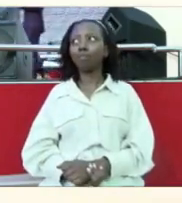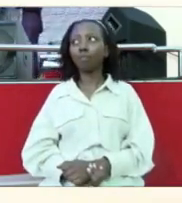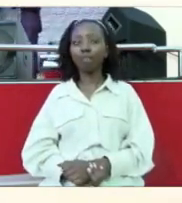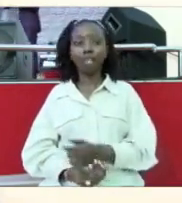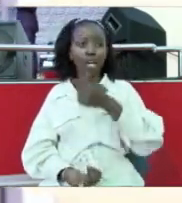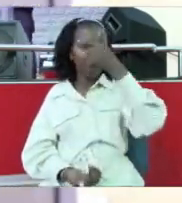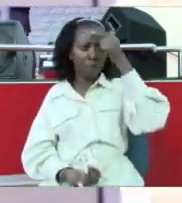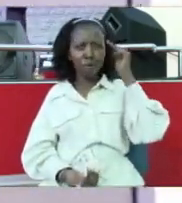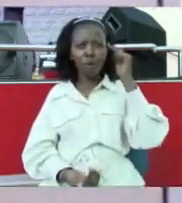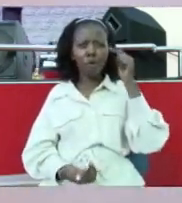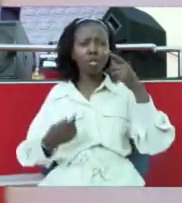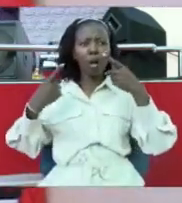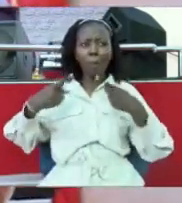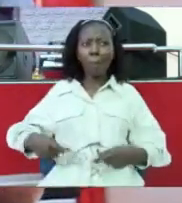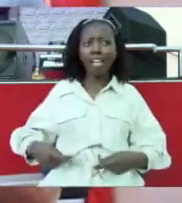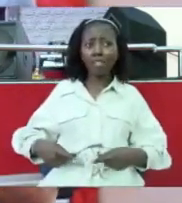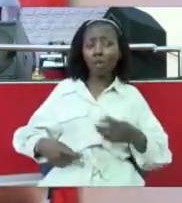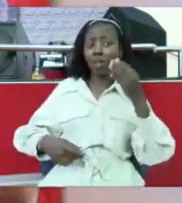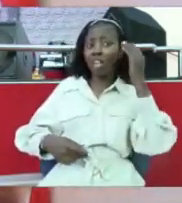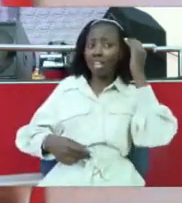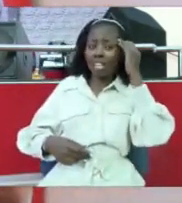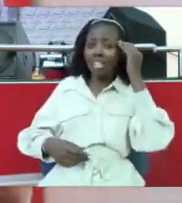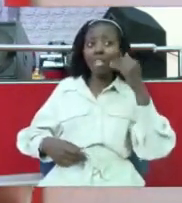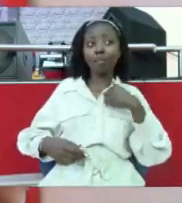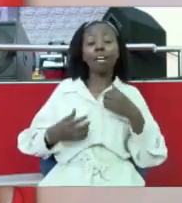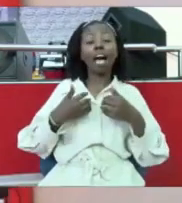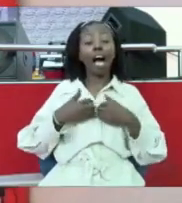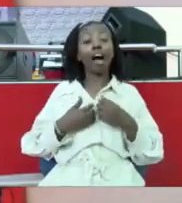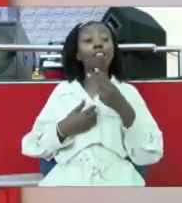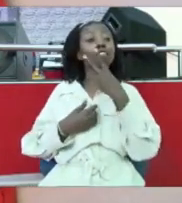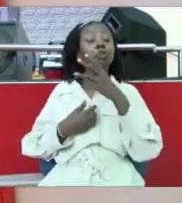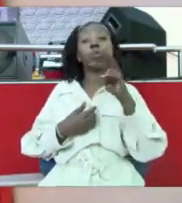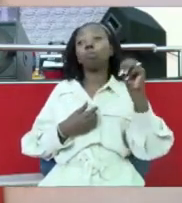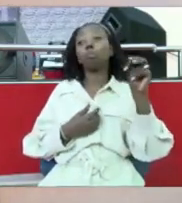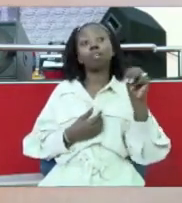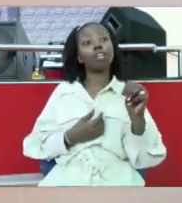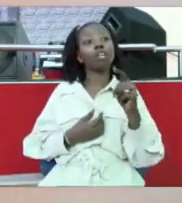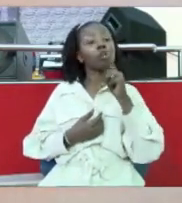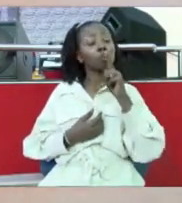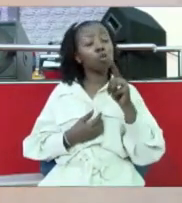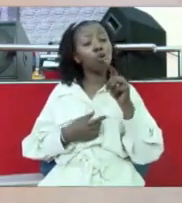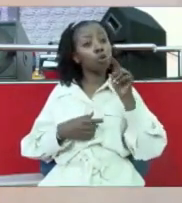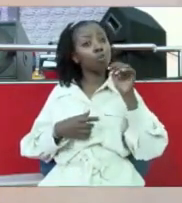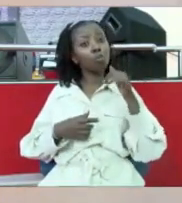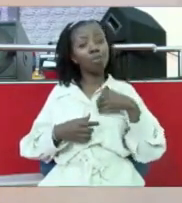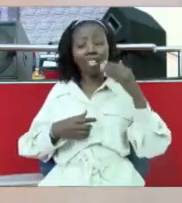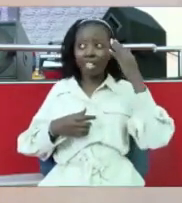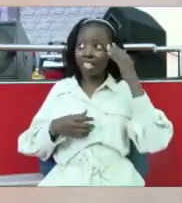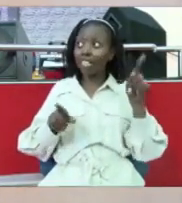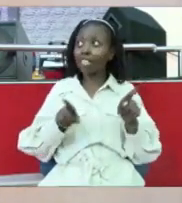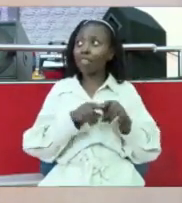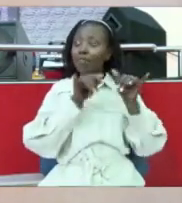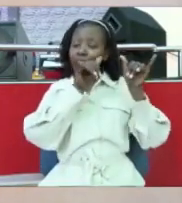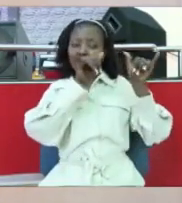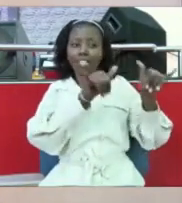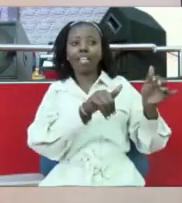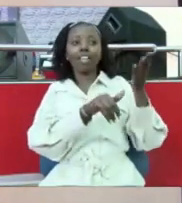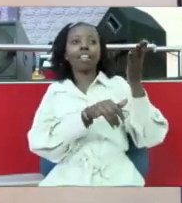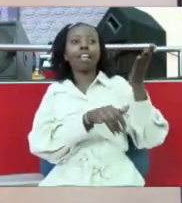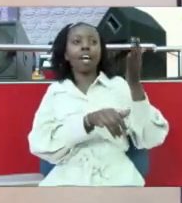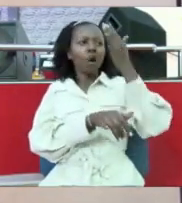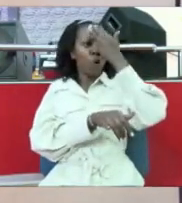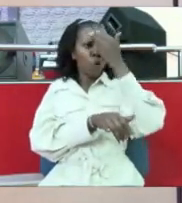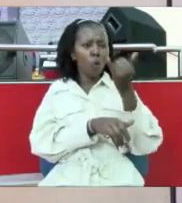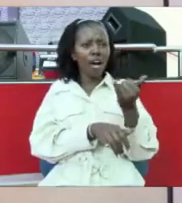Because they have lifted you up, you stay up. Wamekuinua pale. Keti pale usishuke chini. You appreciate him. Unamshukuru. For thinking